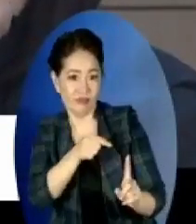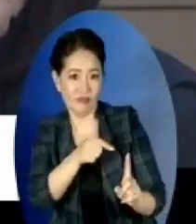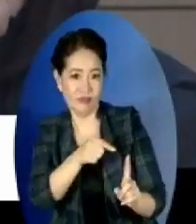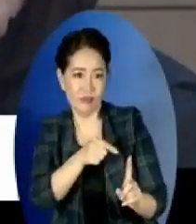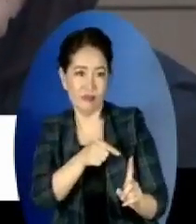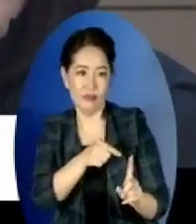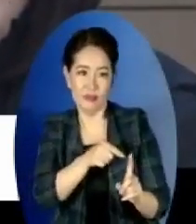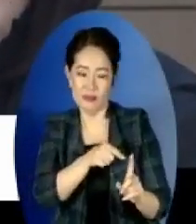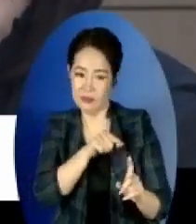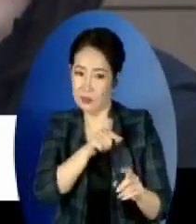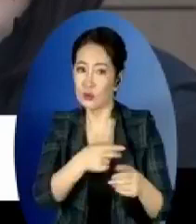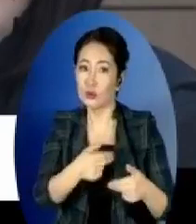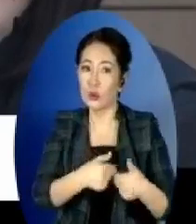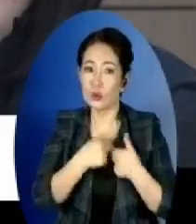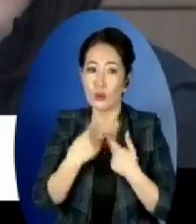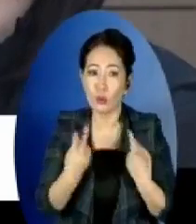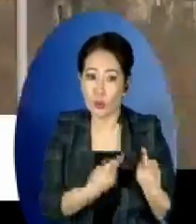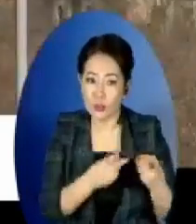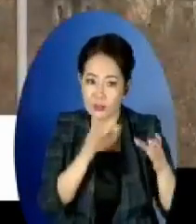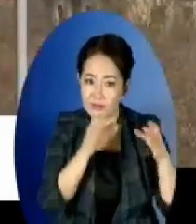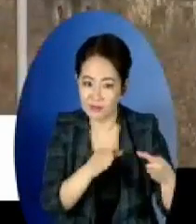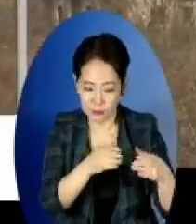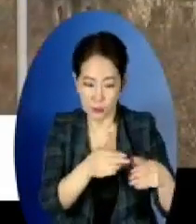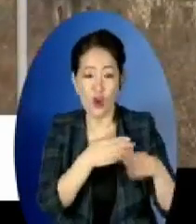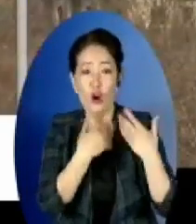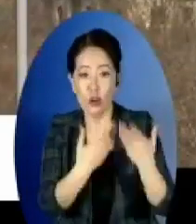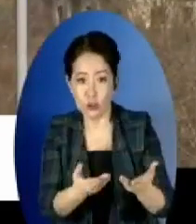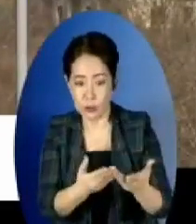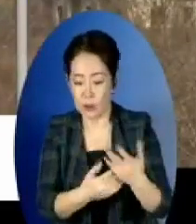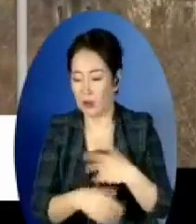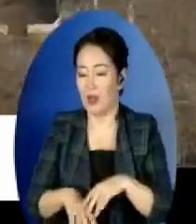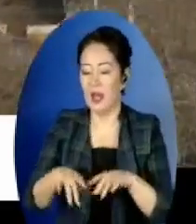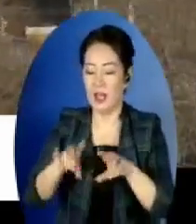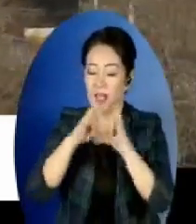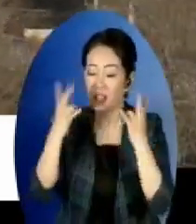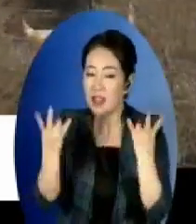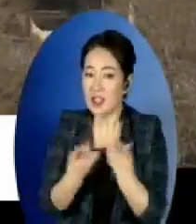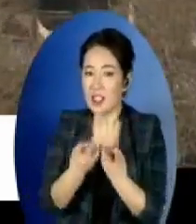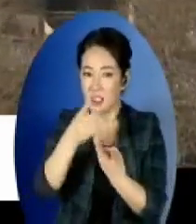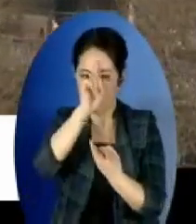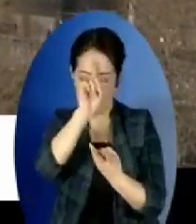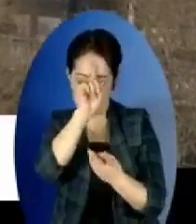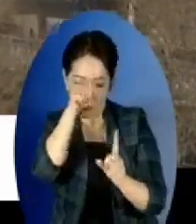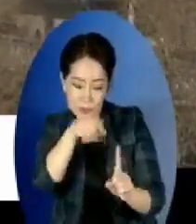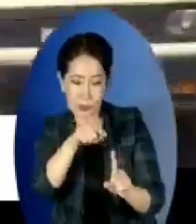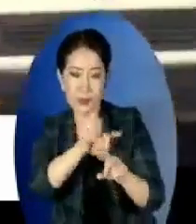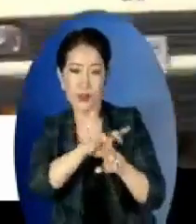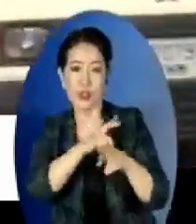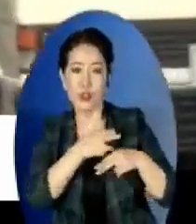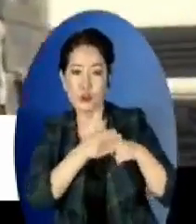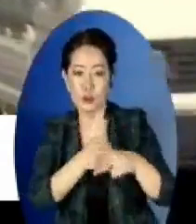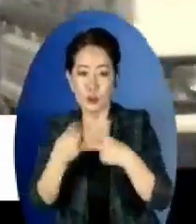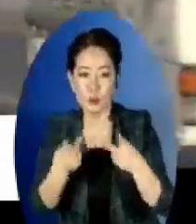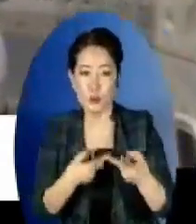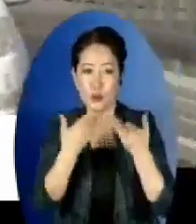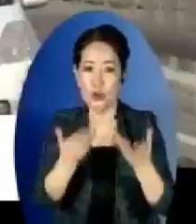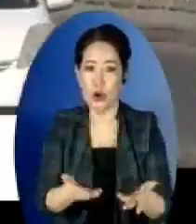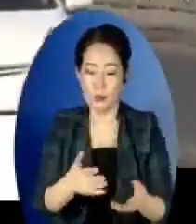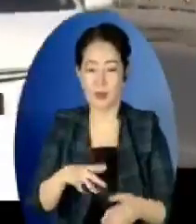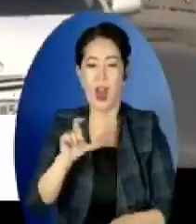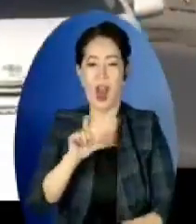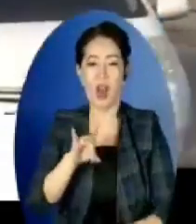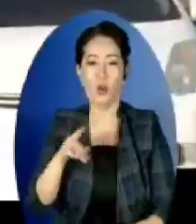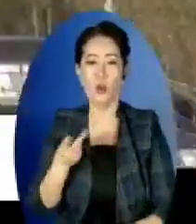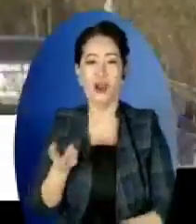энэ нийгмийн эрүүл мэндийн тусламж үйлчилгээ гэдгийг үзүүлдэг юм. Нийгмийн эрүүл мэндийн тусламж үйлчилгээнд ордог бас нэг томоохон зүйл бол эрүүл